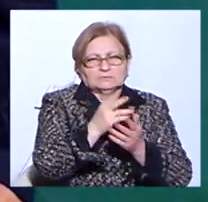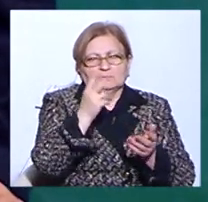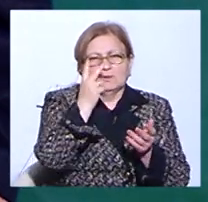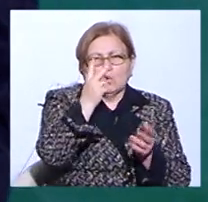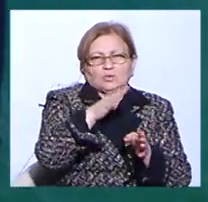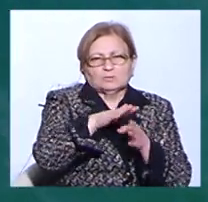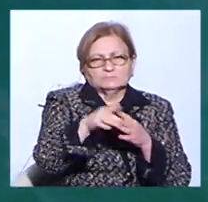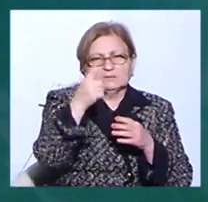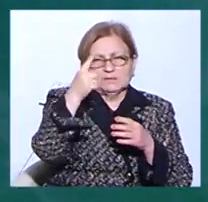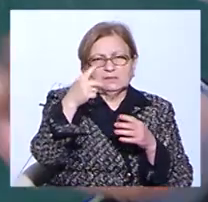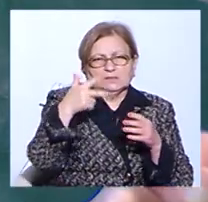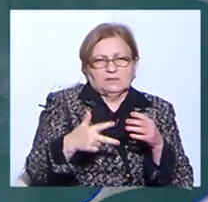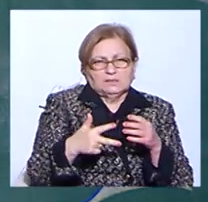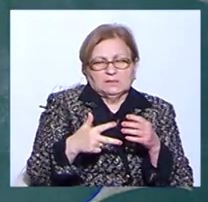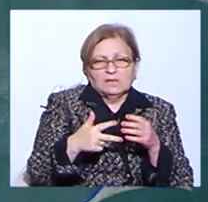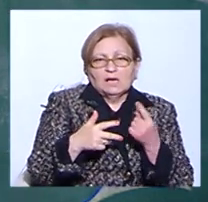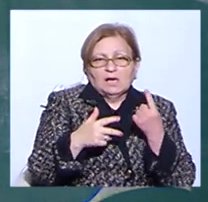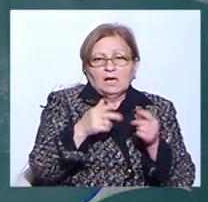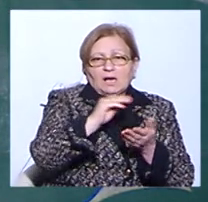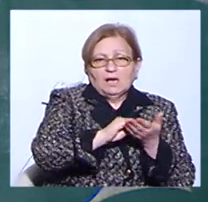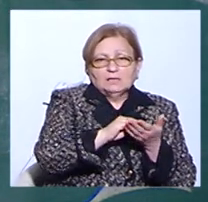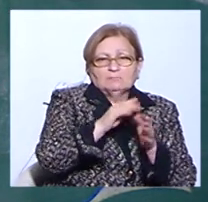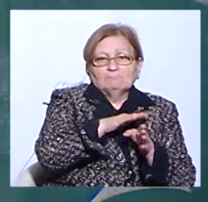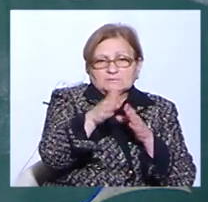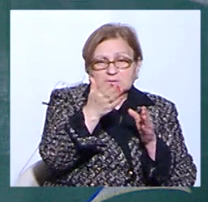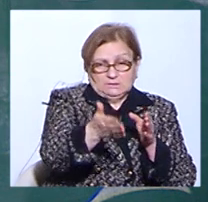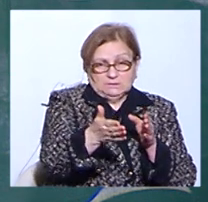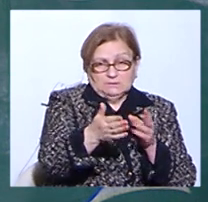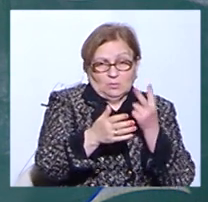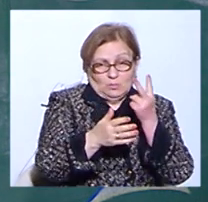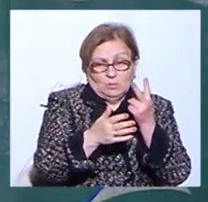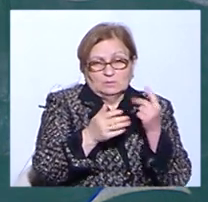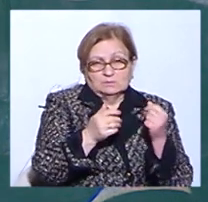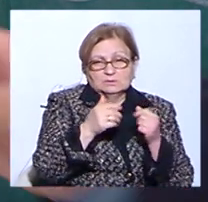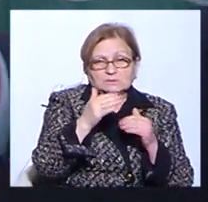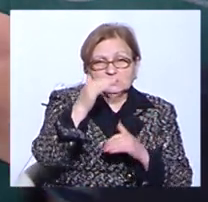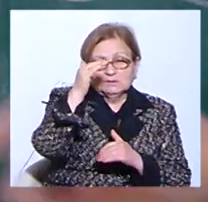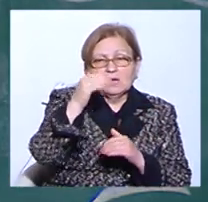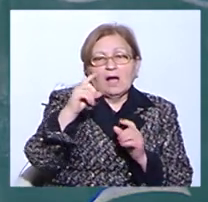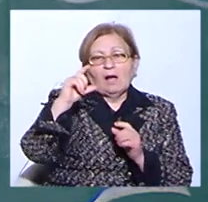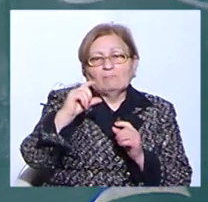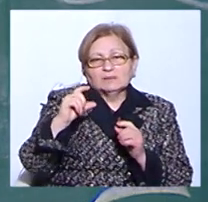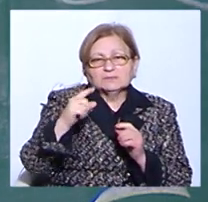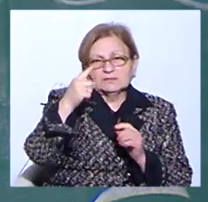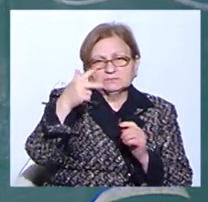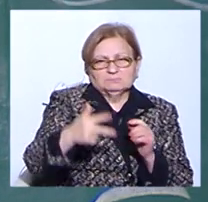შემოვიტანე, უყურეთ. წერია მთელი, უბრალოდ დიდი. ასოთი და უბრალოდ მომცროსოებით